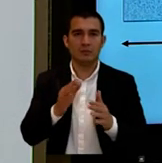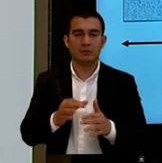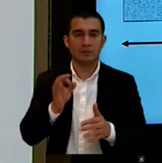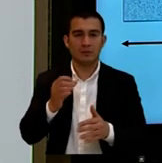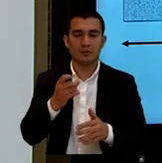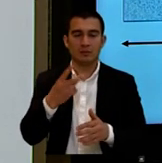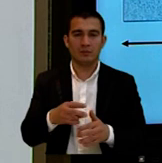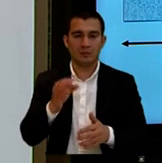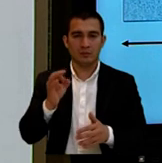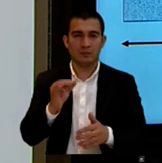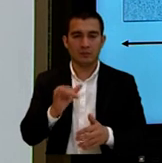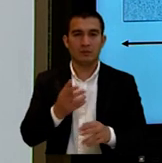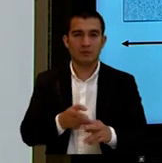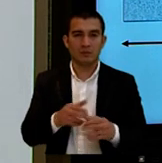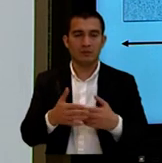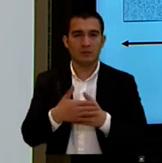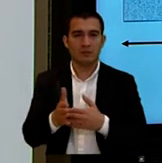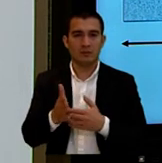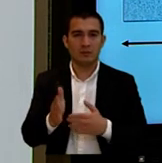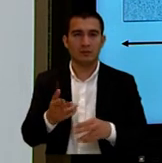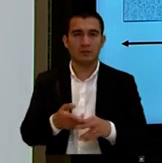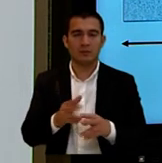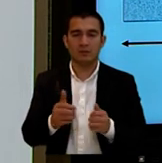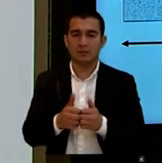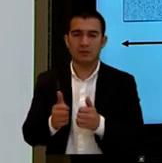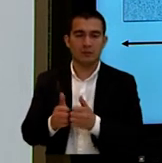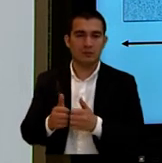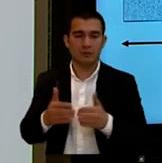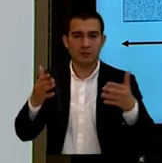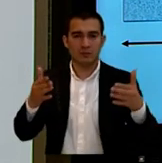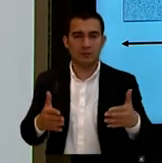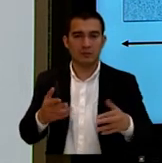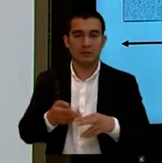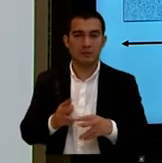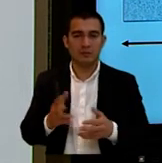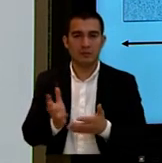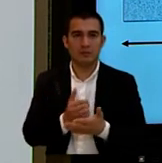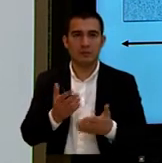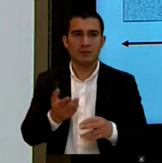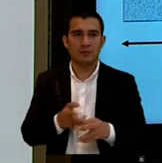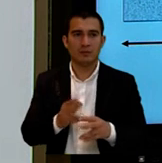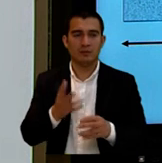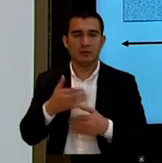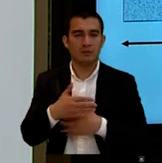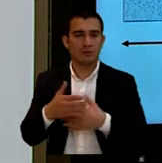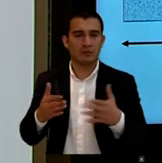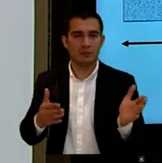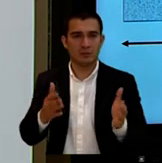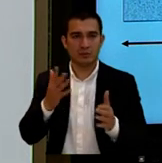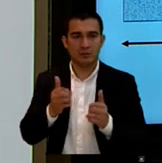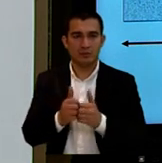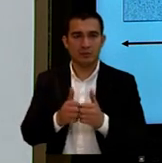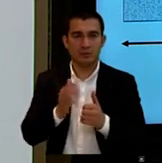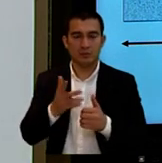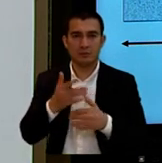burchak ostida ochiladi. Qo'shni devorlar orasidagi masofani toping. Ya'ni derazani ochganimizda qo'shni